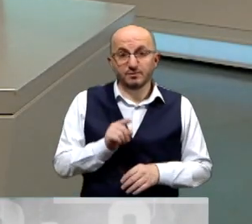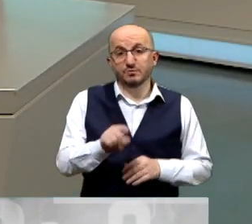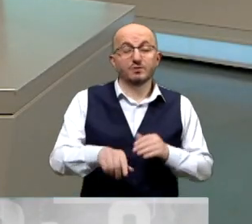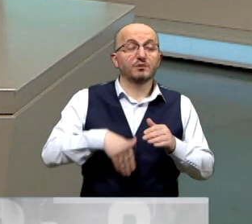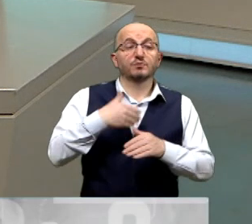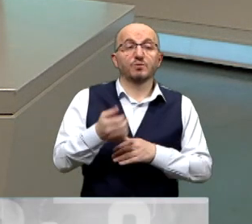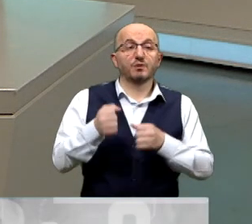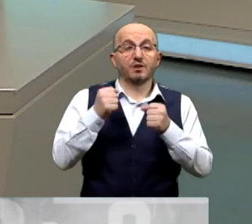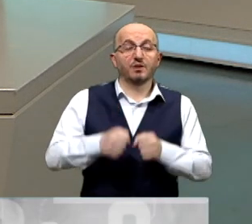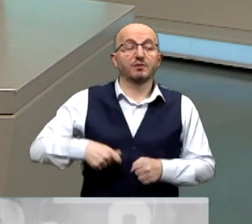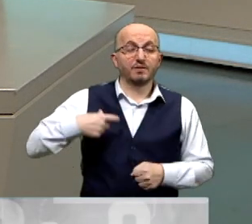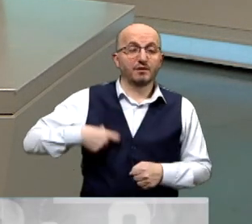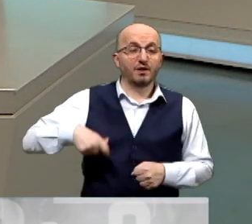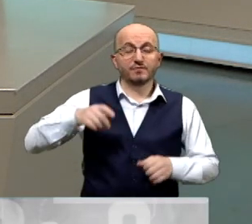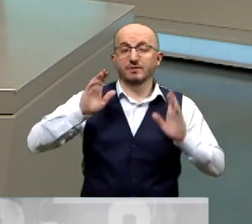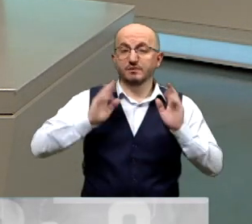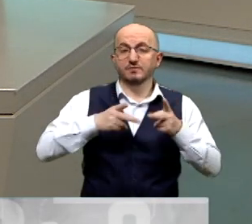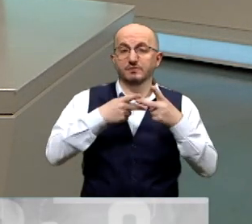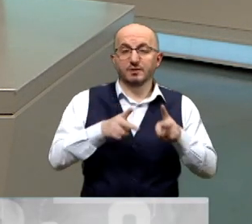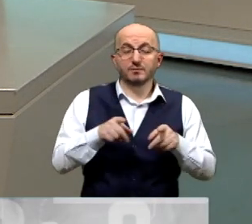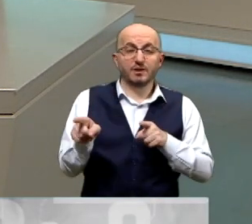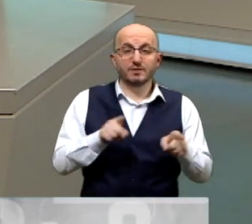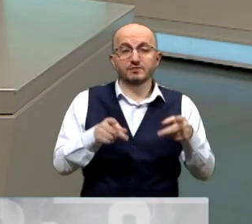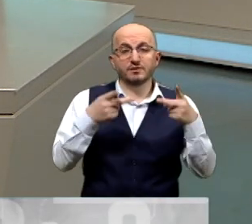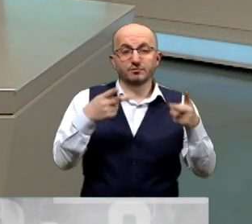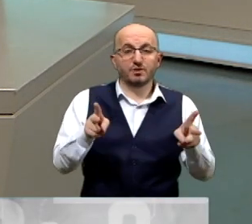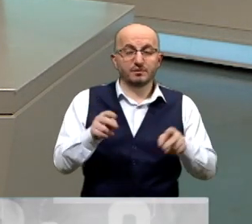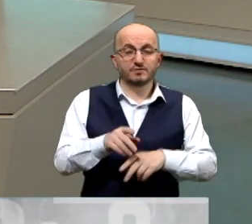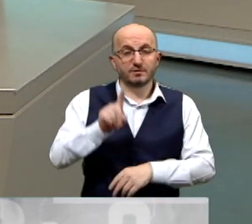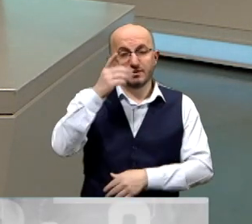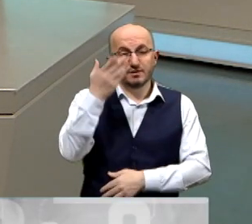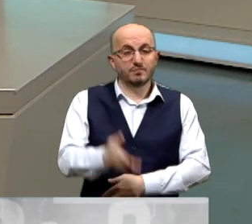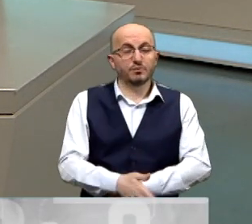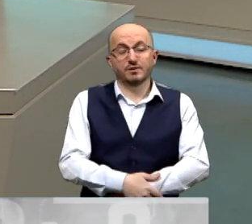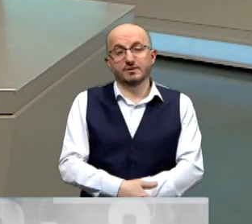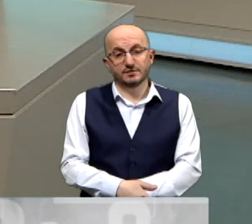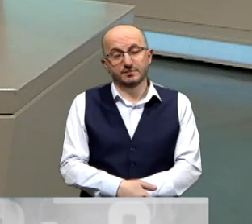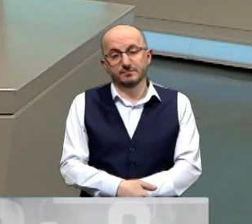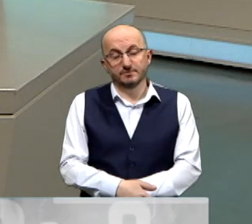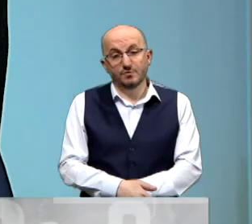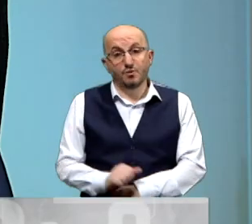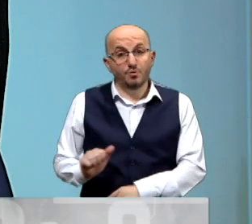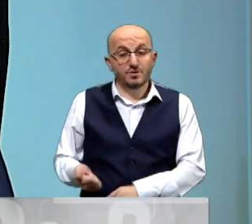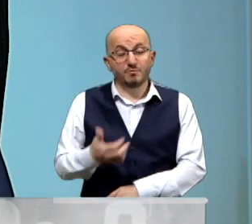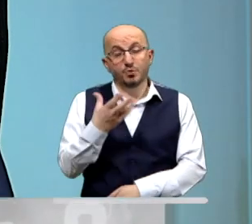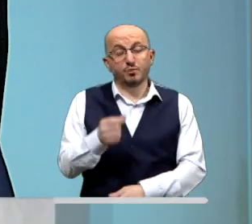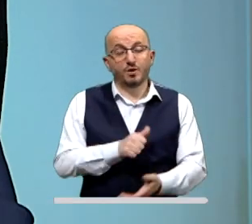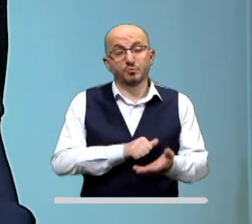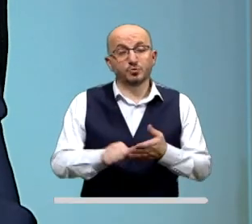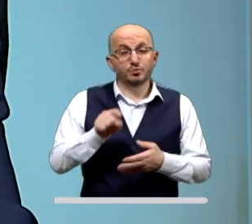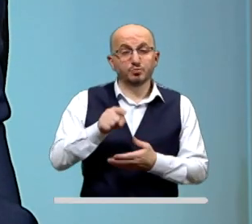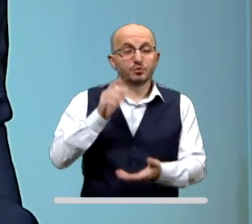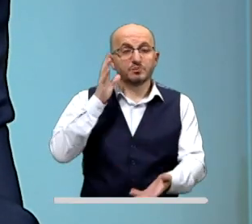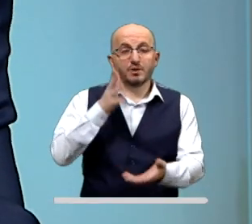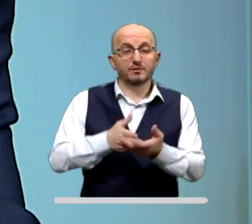sonra kalan nafileleri kalabilir Her ikisi de caizdir Allah kabul etsin Evet önemli olan bütün bu ibadetlerin